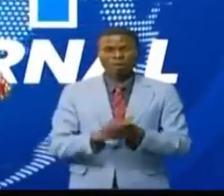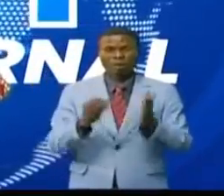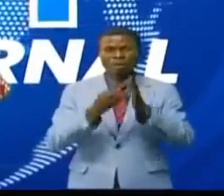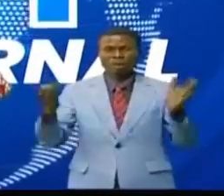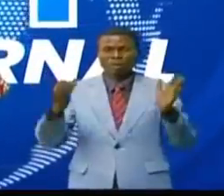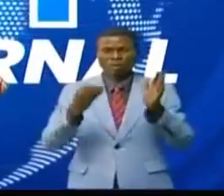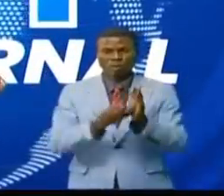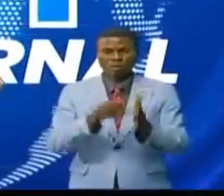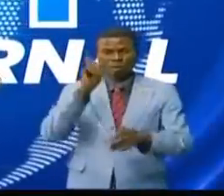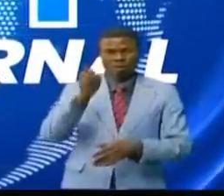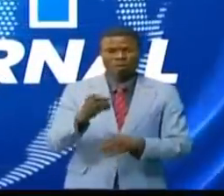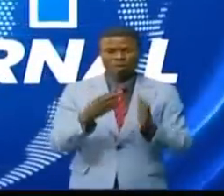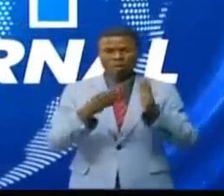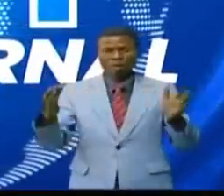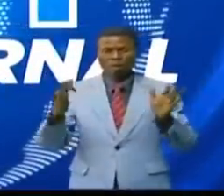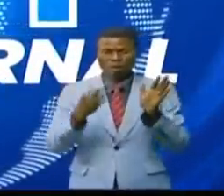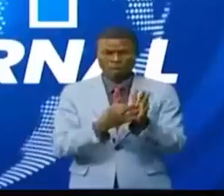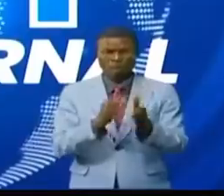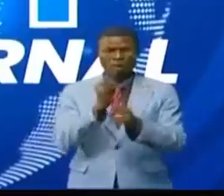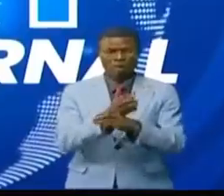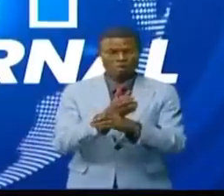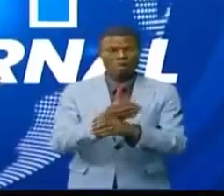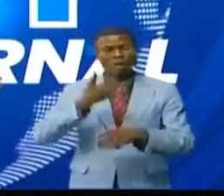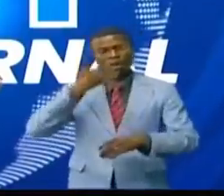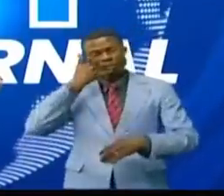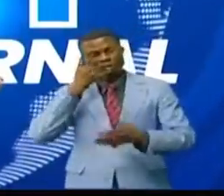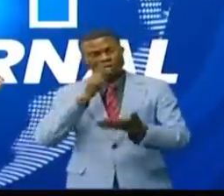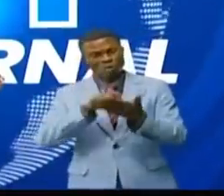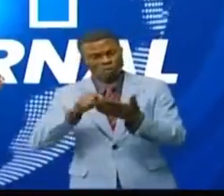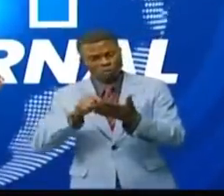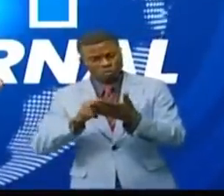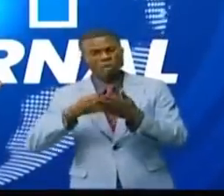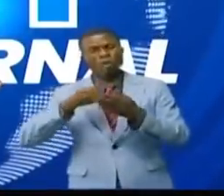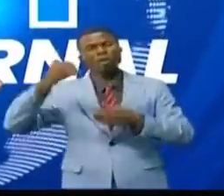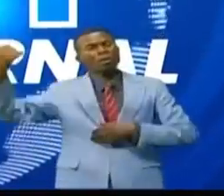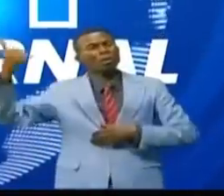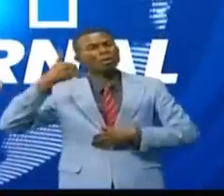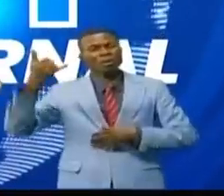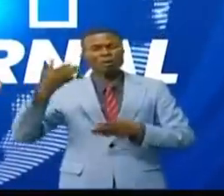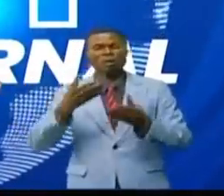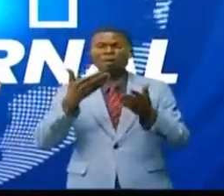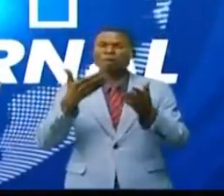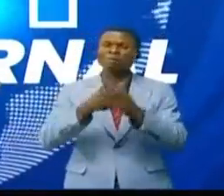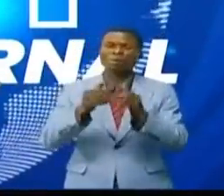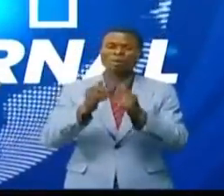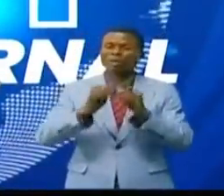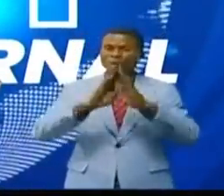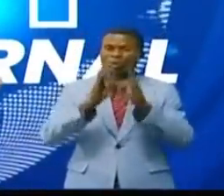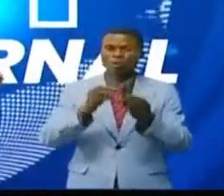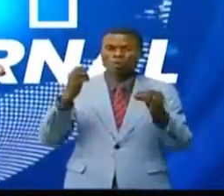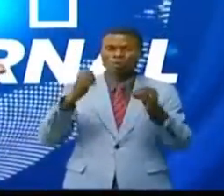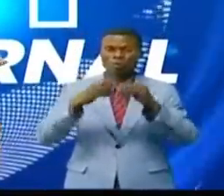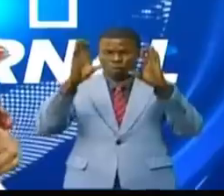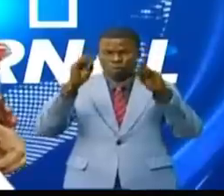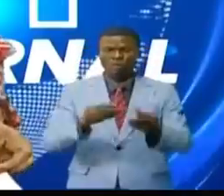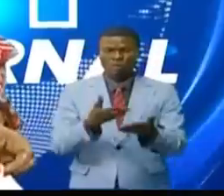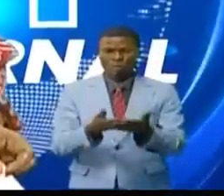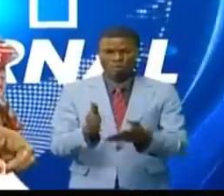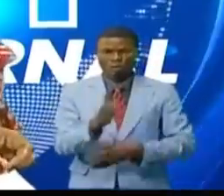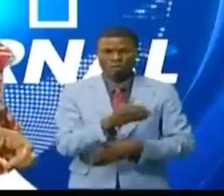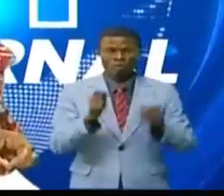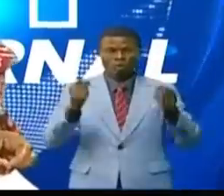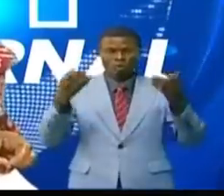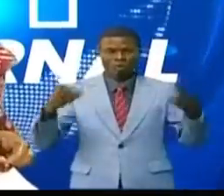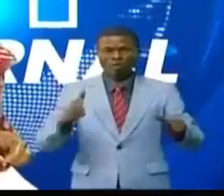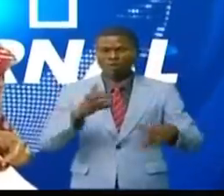177 et 188 sont à la disposition de la clientèle. La SNEL présente ses excuses pour ce désagrément. Fin de ce